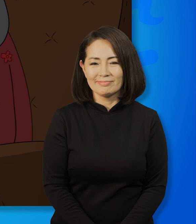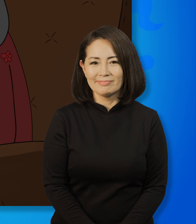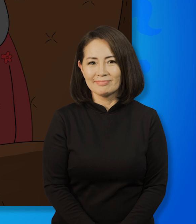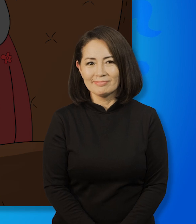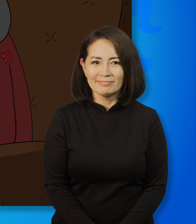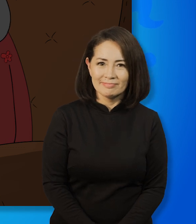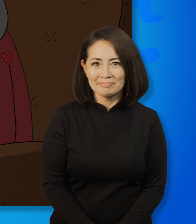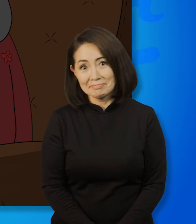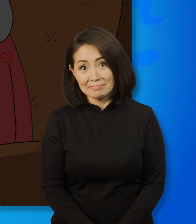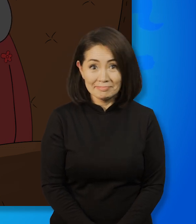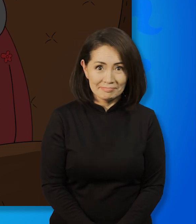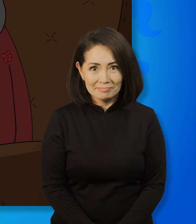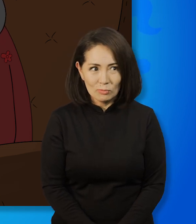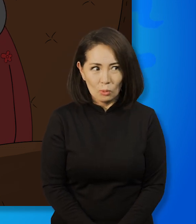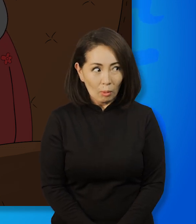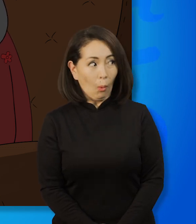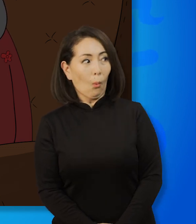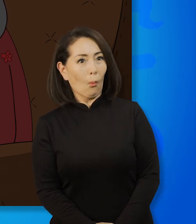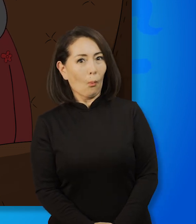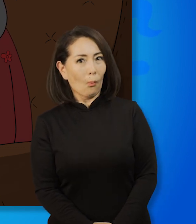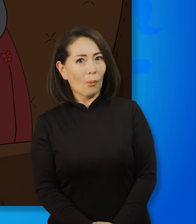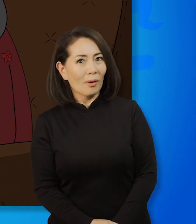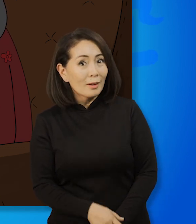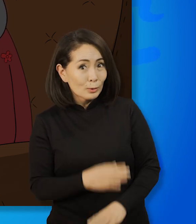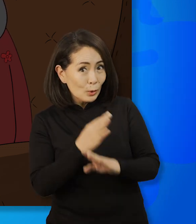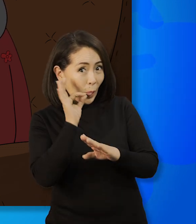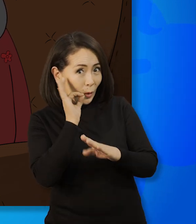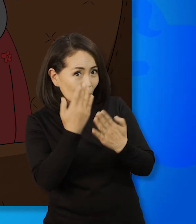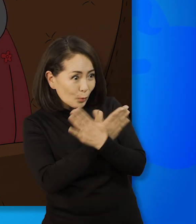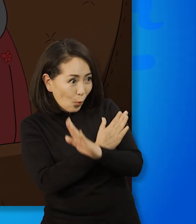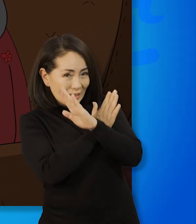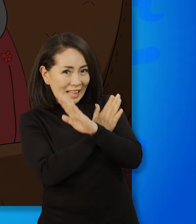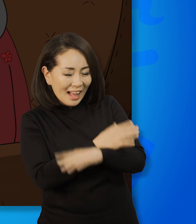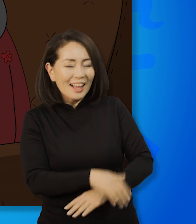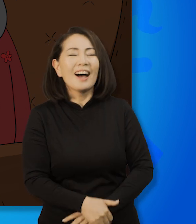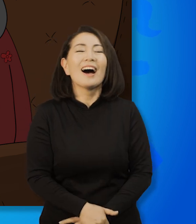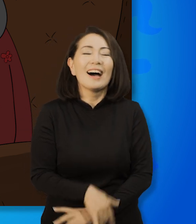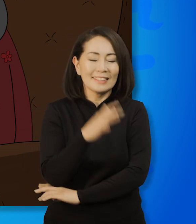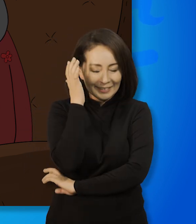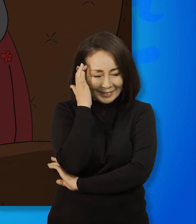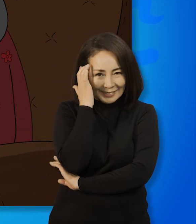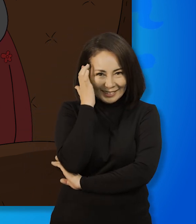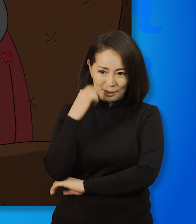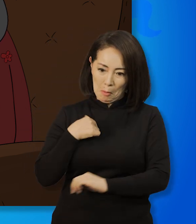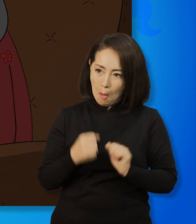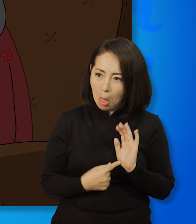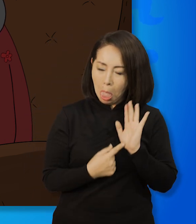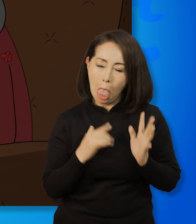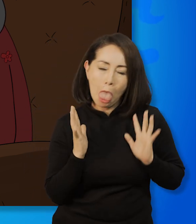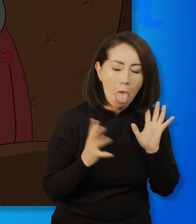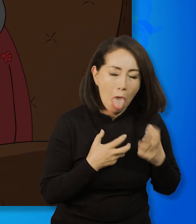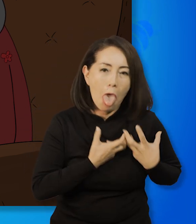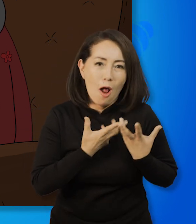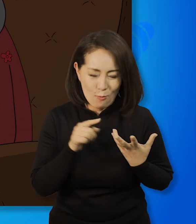at me. Look at you, now look at me. Woo, yeah. Яна. Тосцно. Сая